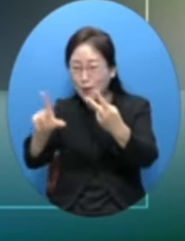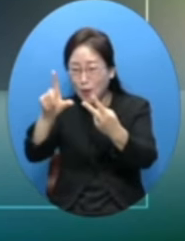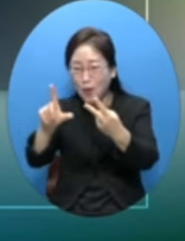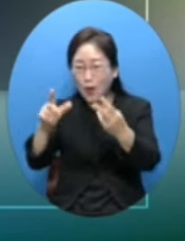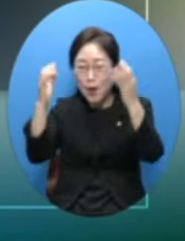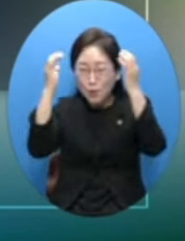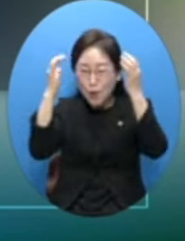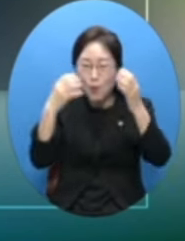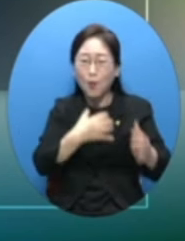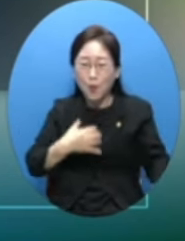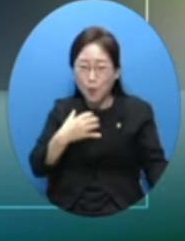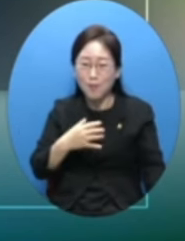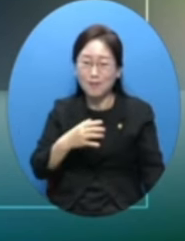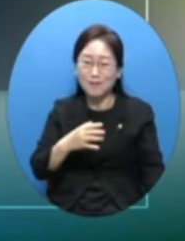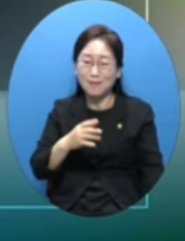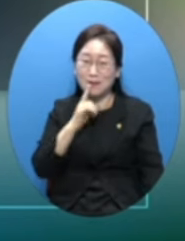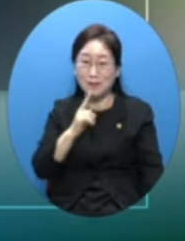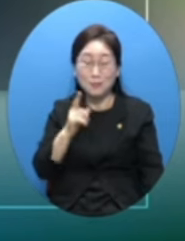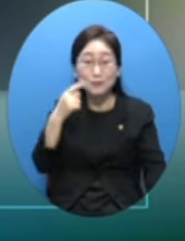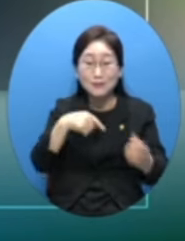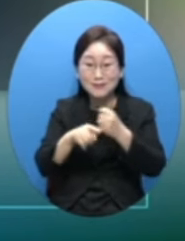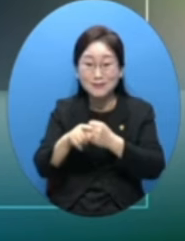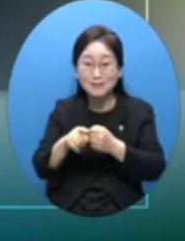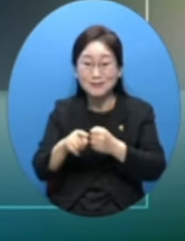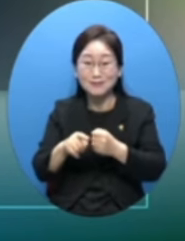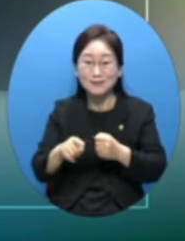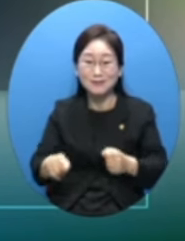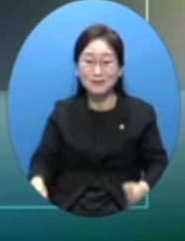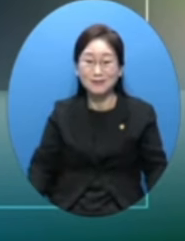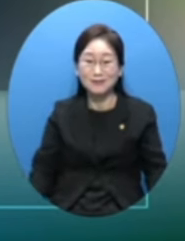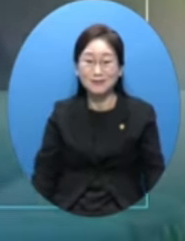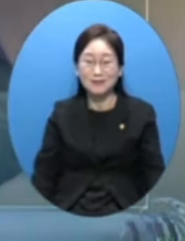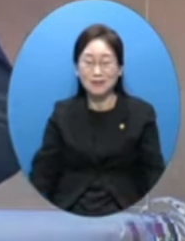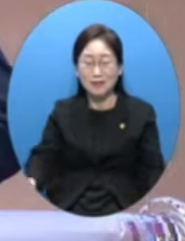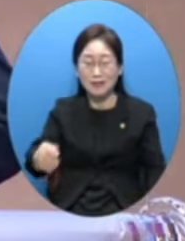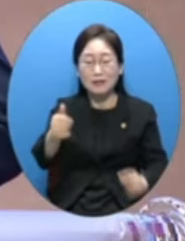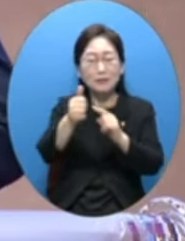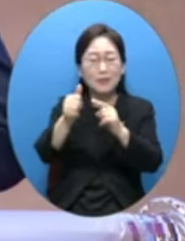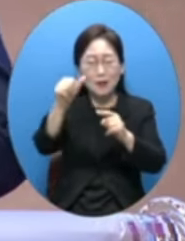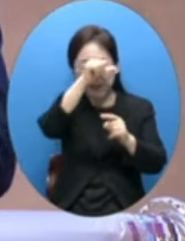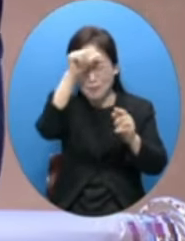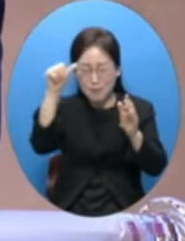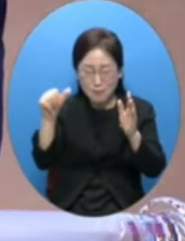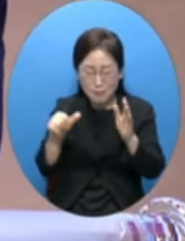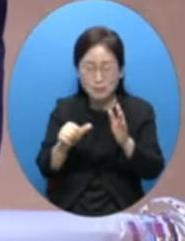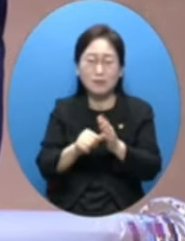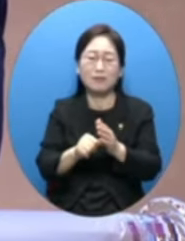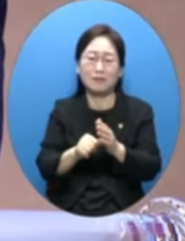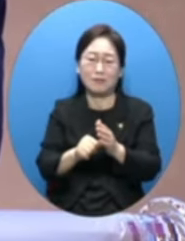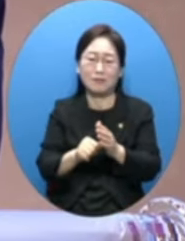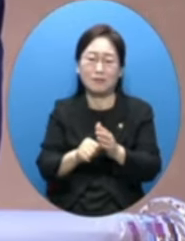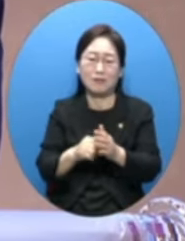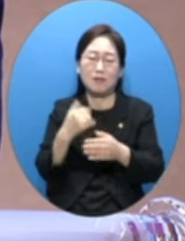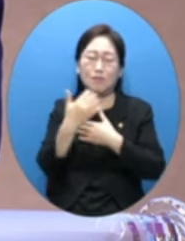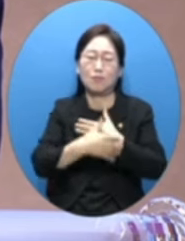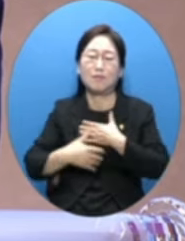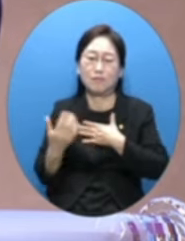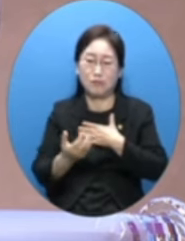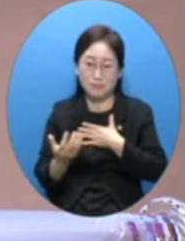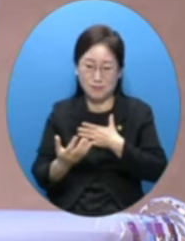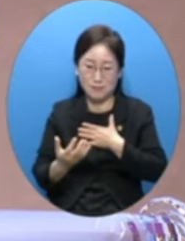그 말씀하셨던 기억이 납니다. 그분이 평생 몸이 아프셔가지고